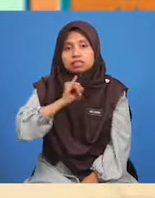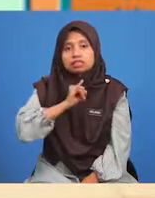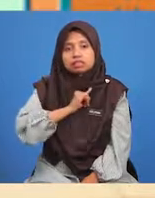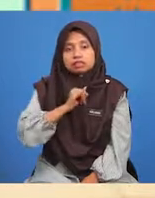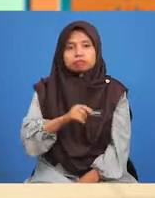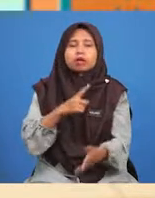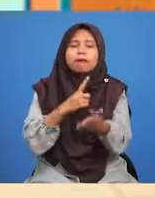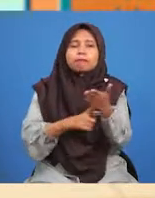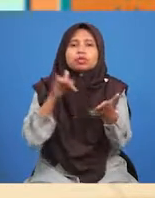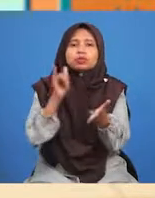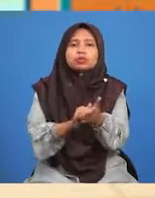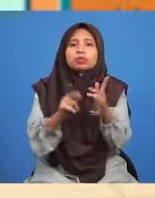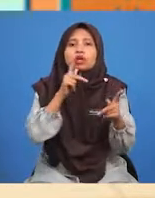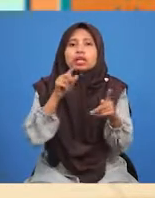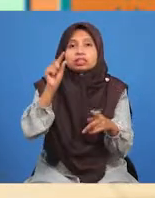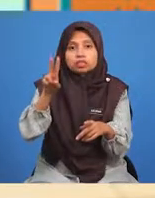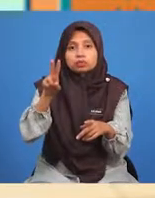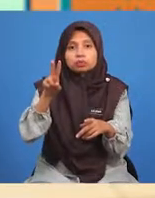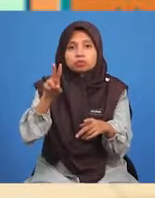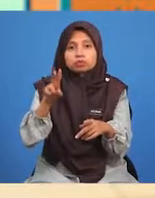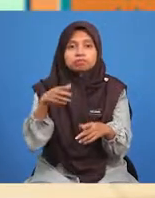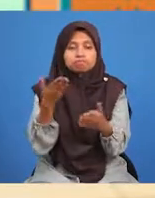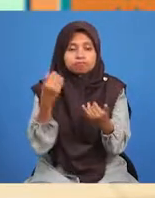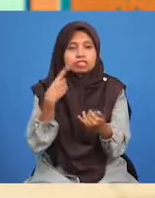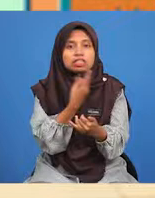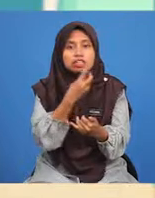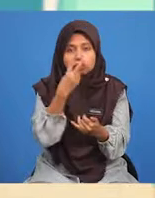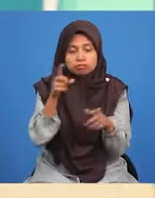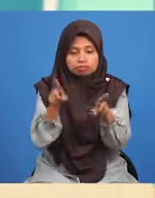kata ganda? Mari kita lihat sama-sama.